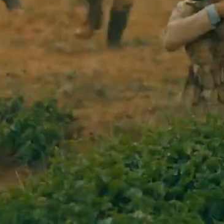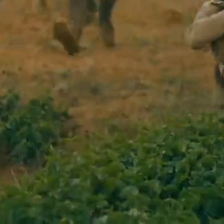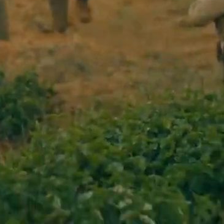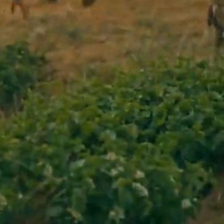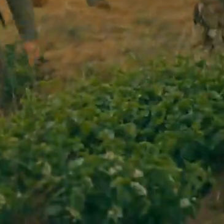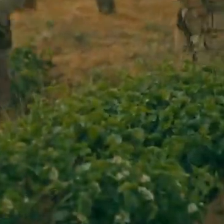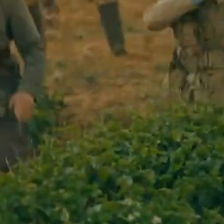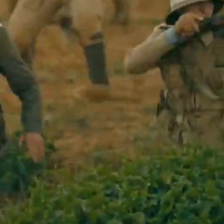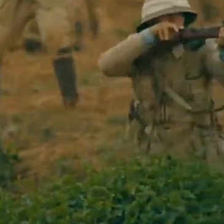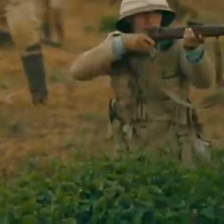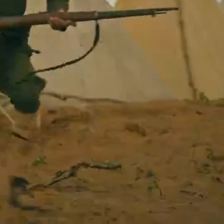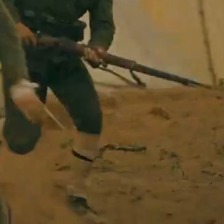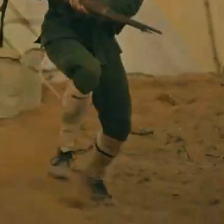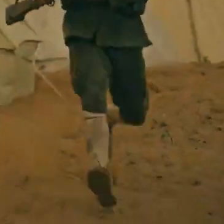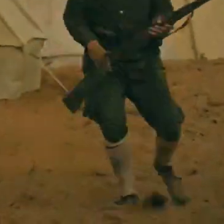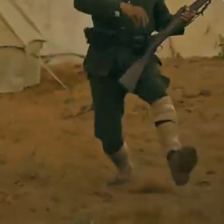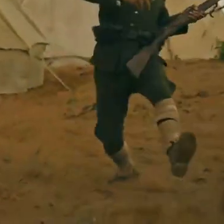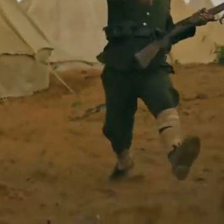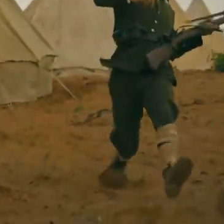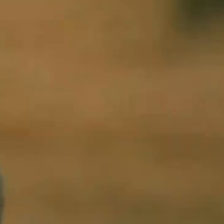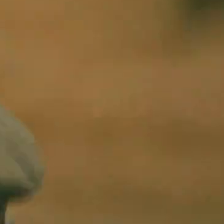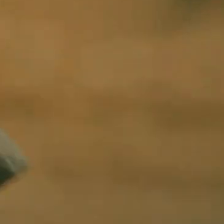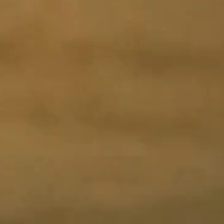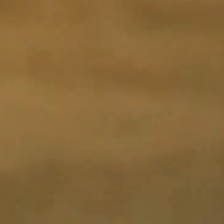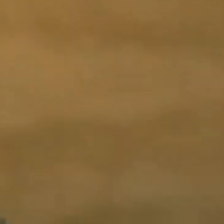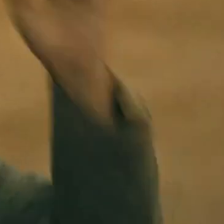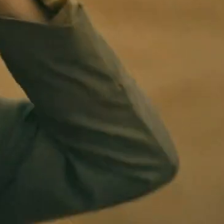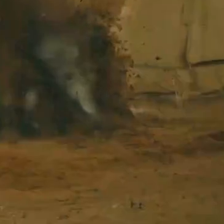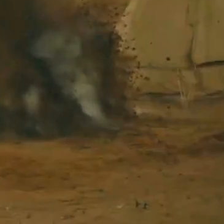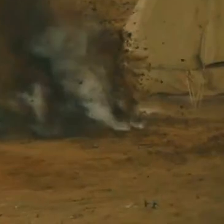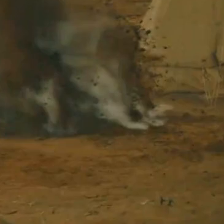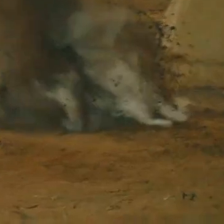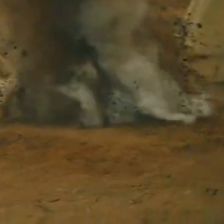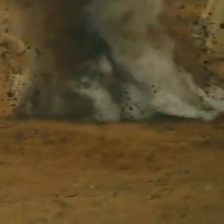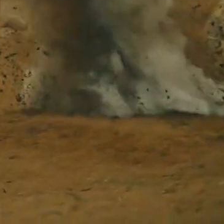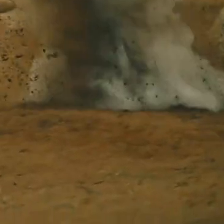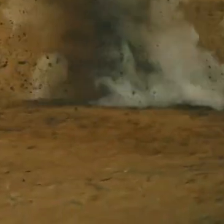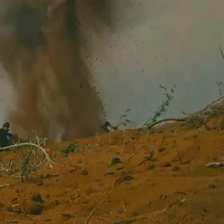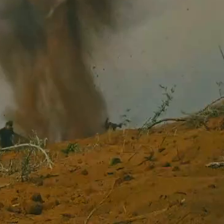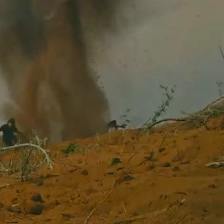Bir subay uzaktan el bombası attı. Patlamayla birkaç Osmanlı askeri havaya savruldu.